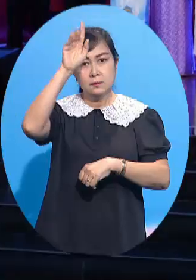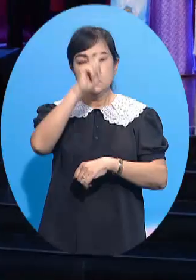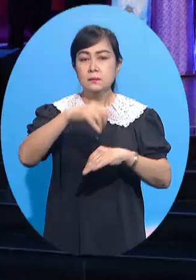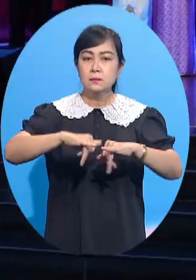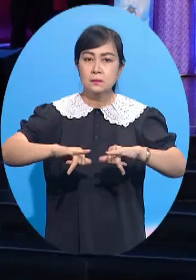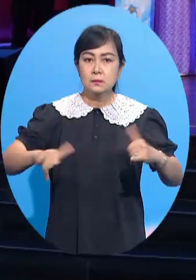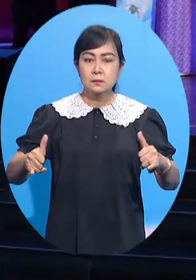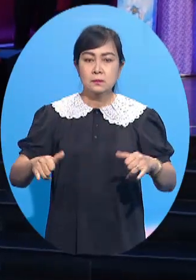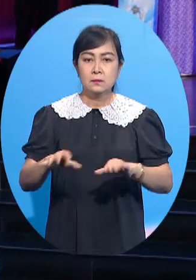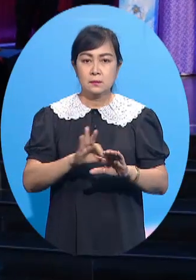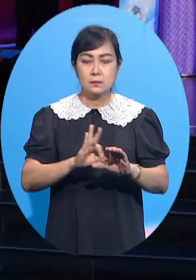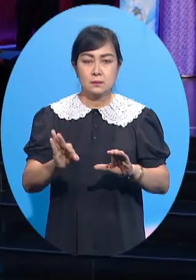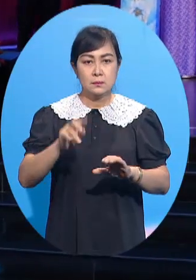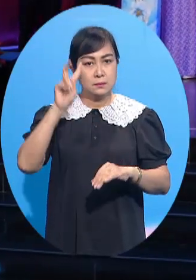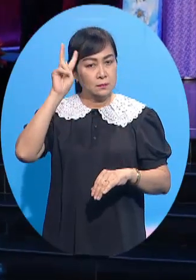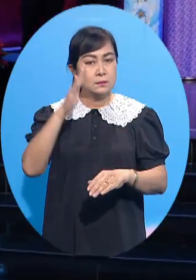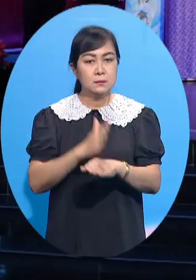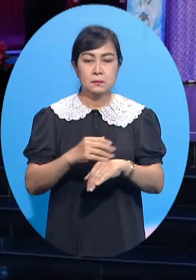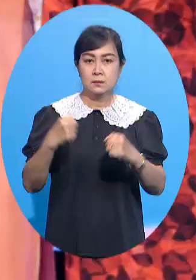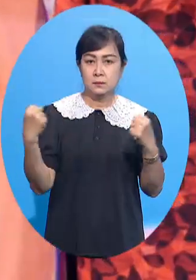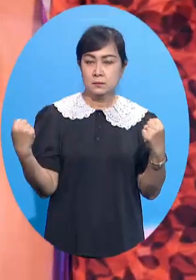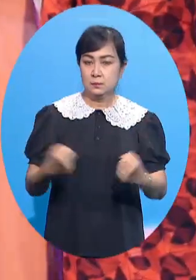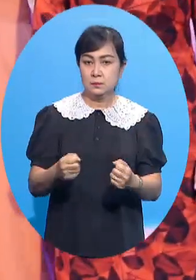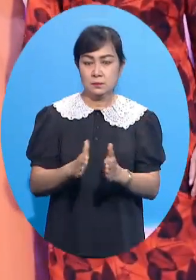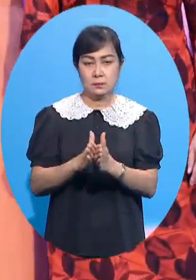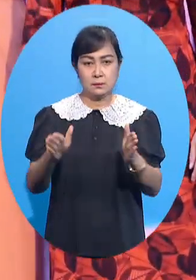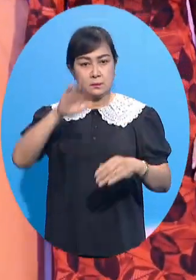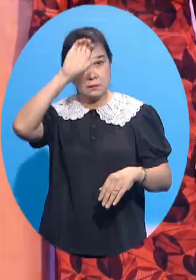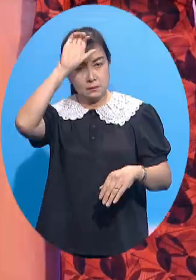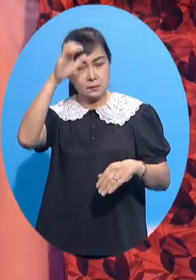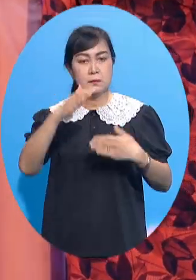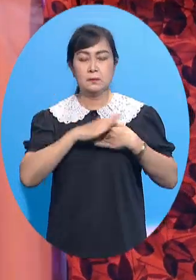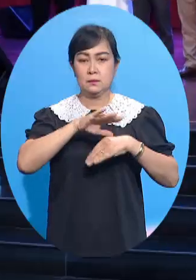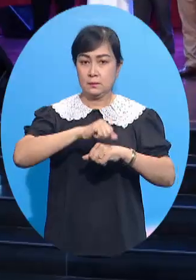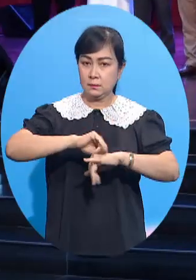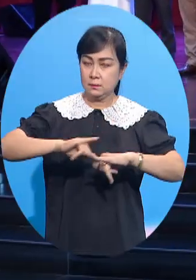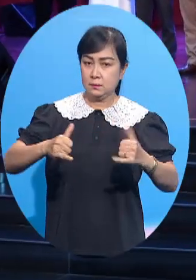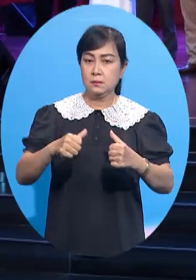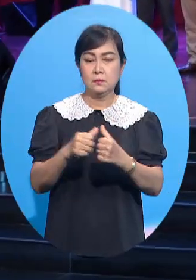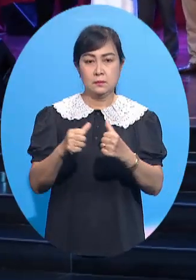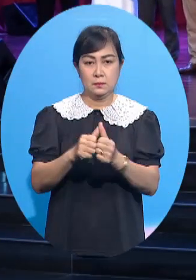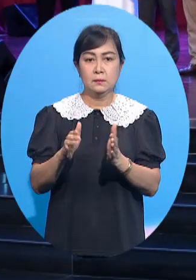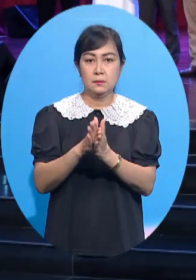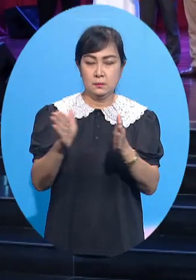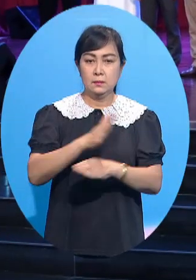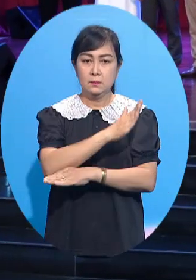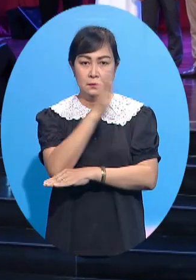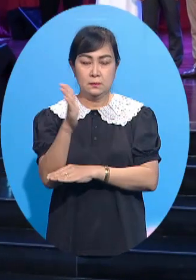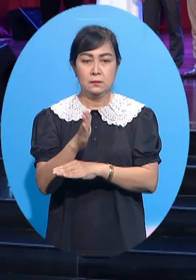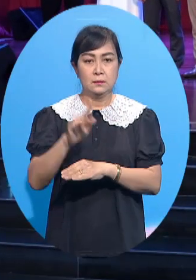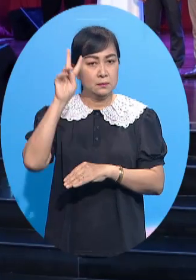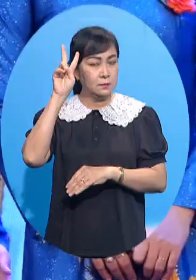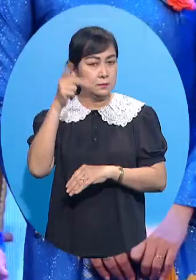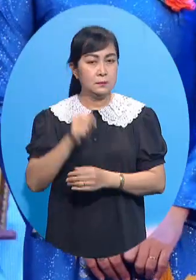viên trẻ đang công tác ở học viện cần nỗ lực và cố gắng với niềm đam mê nhiệt huyết của tuổi trẻ, đóng góp nhiều hơn vào sự phát triển của học